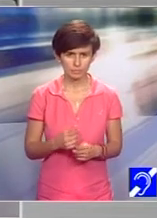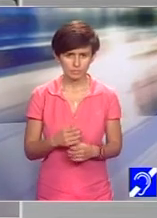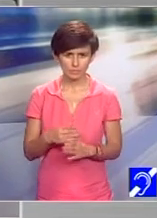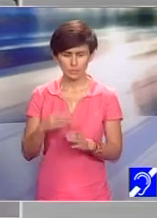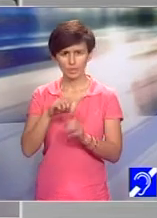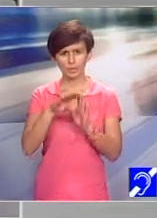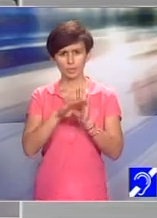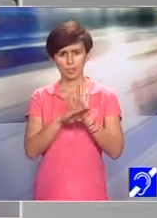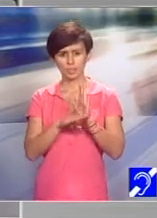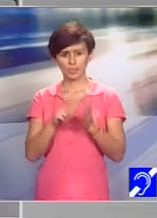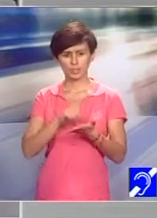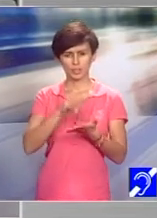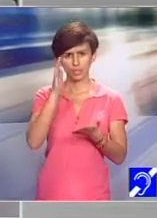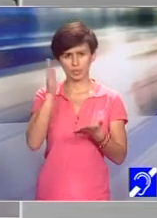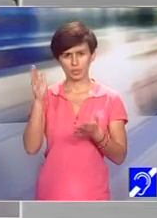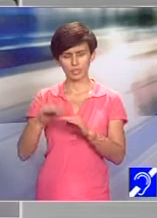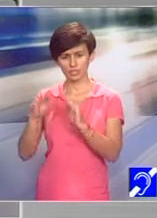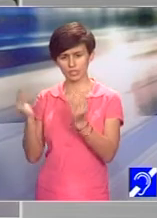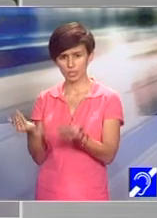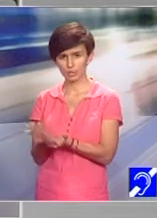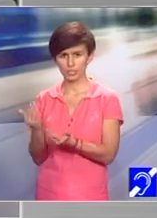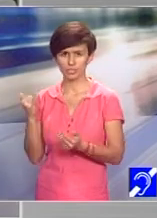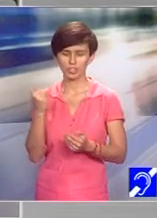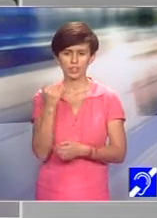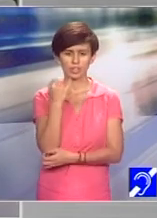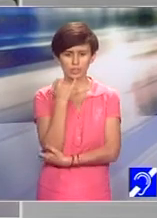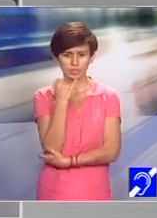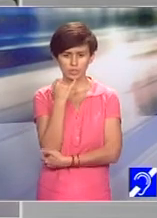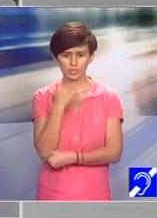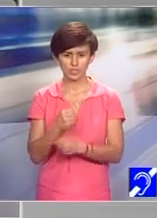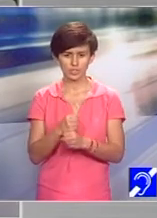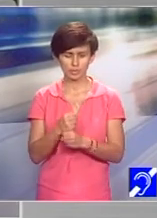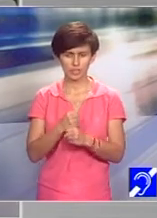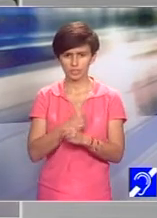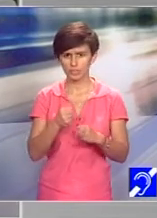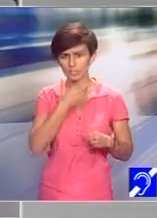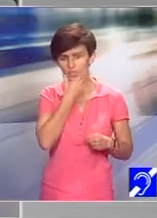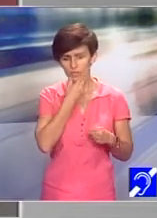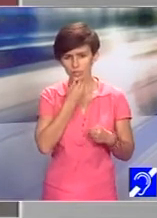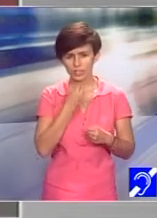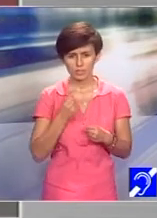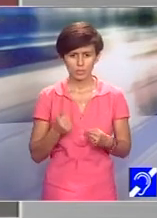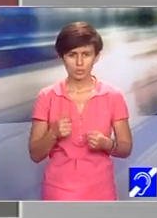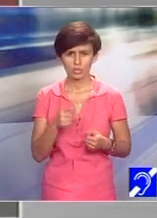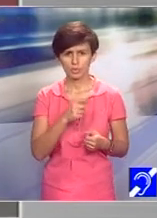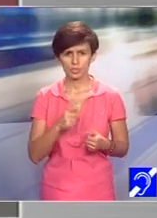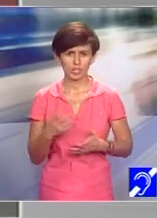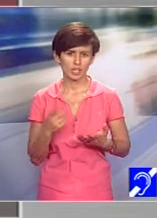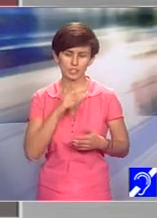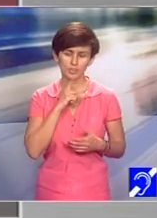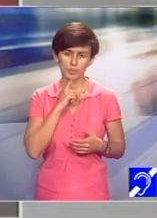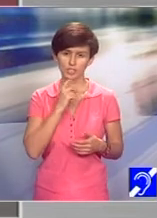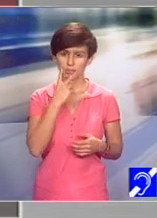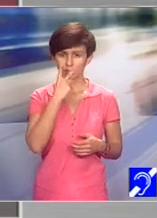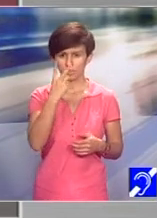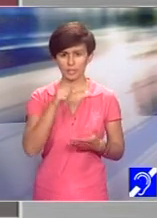Globale. Vor veni cu o experiență foarte interesantă a unui proiect care se numește Ne vedem la bibliotecă. Se întâmplă lucruri și în